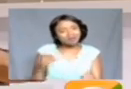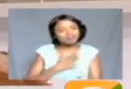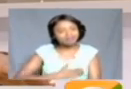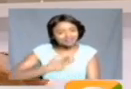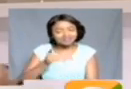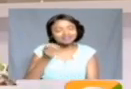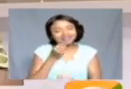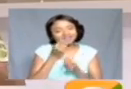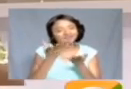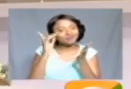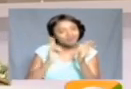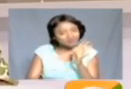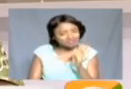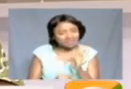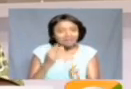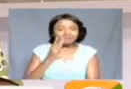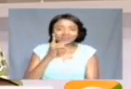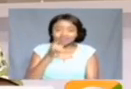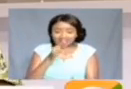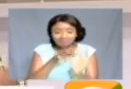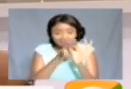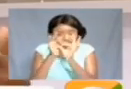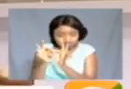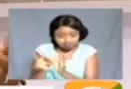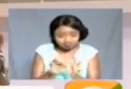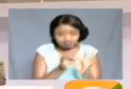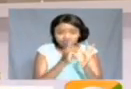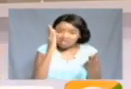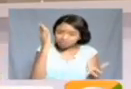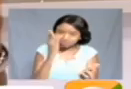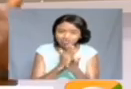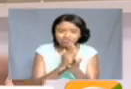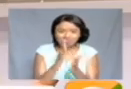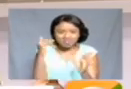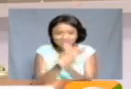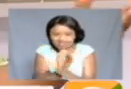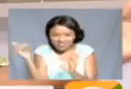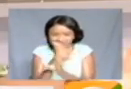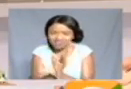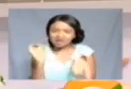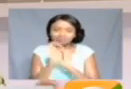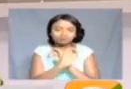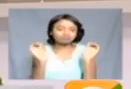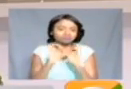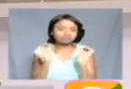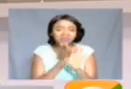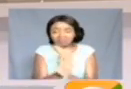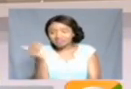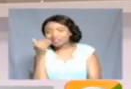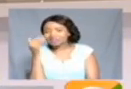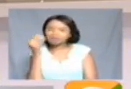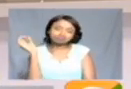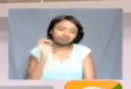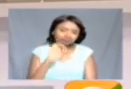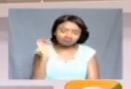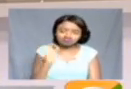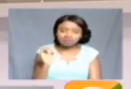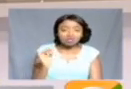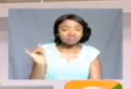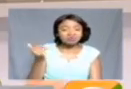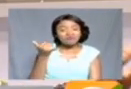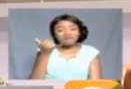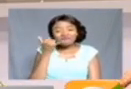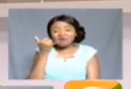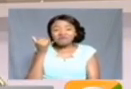nini? Inakwambia ni wa kweli katika ile ndoa. Sasa hicho ndio kitu. Yaani sawa kwa msingi wa sasa kama vile Bi Msafwari anasema simu ya mume ni